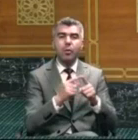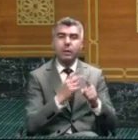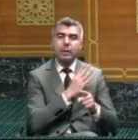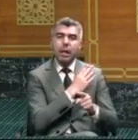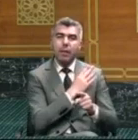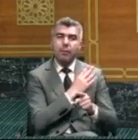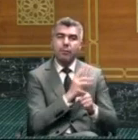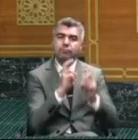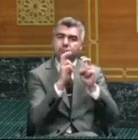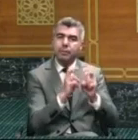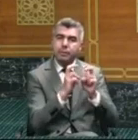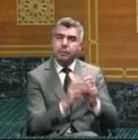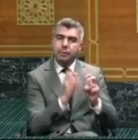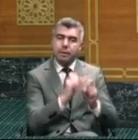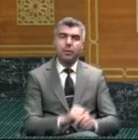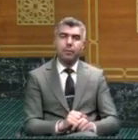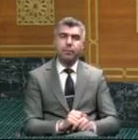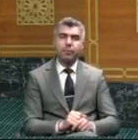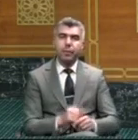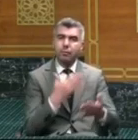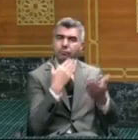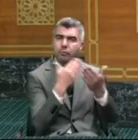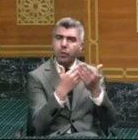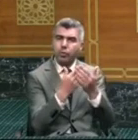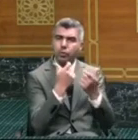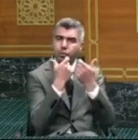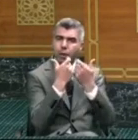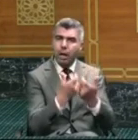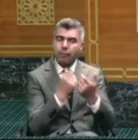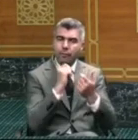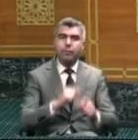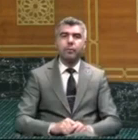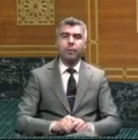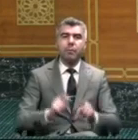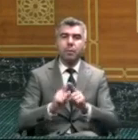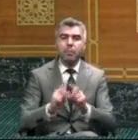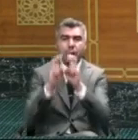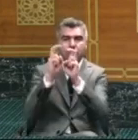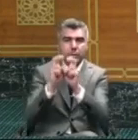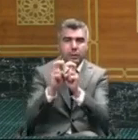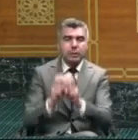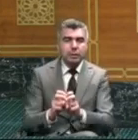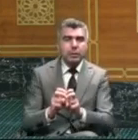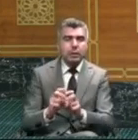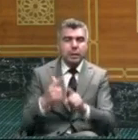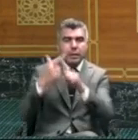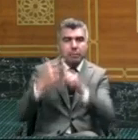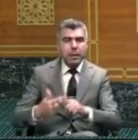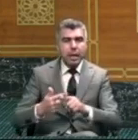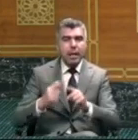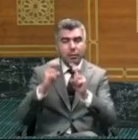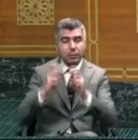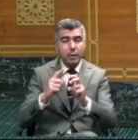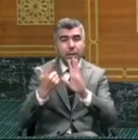توازنها وقد تجسد ذلك من خلال تقليص عجز الميزانيه من سبعه فاصله واحد